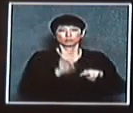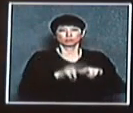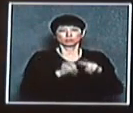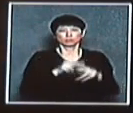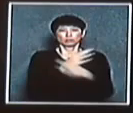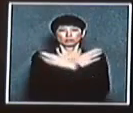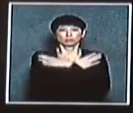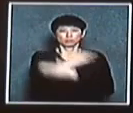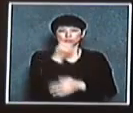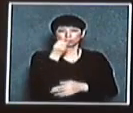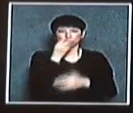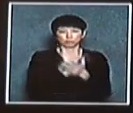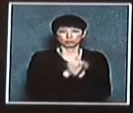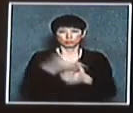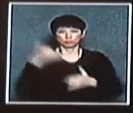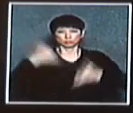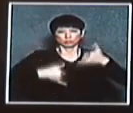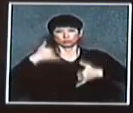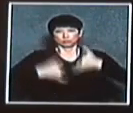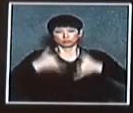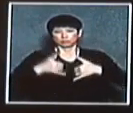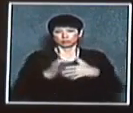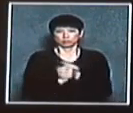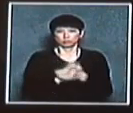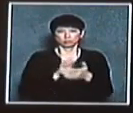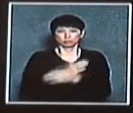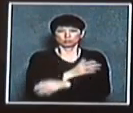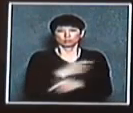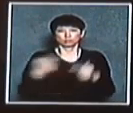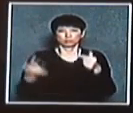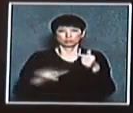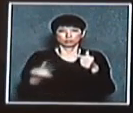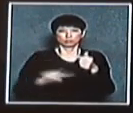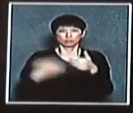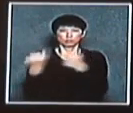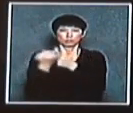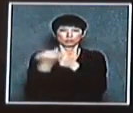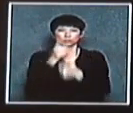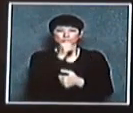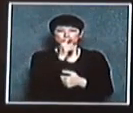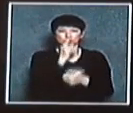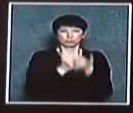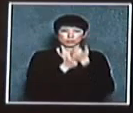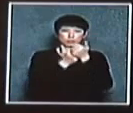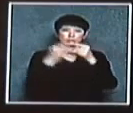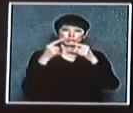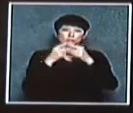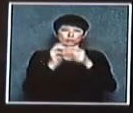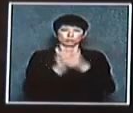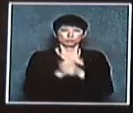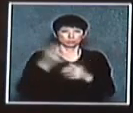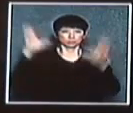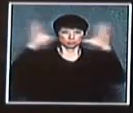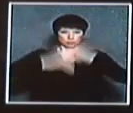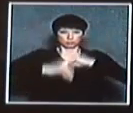行集会，令到过十万名学生、家长、支持者日以